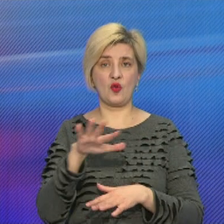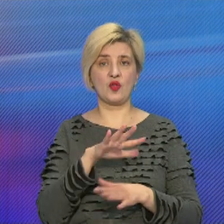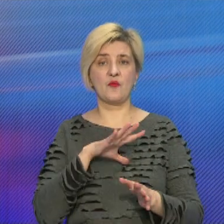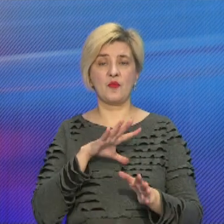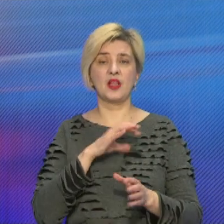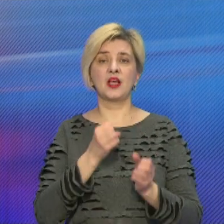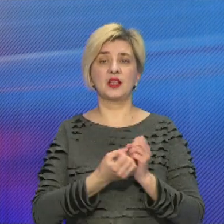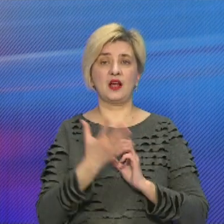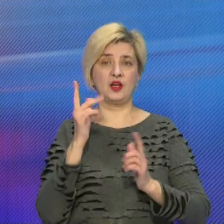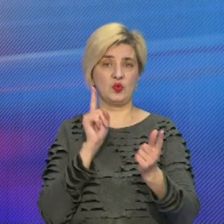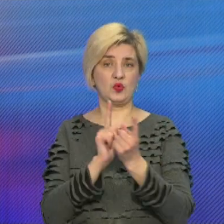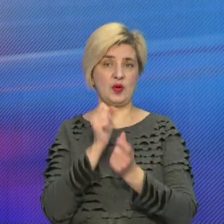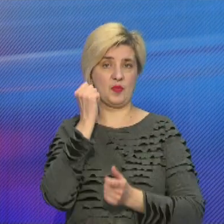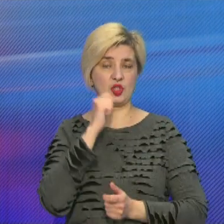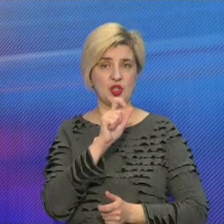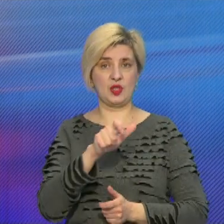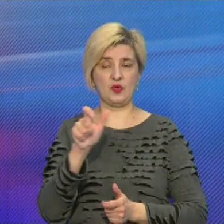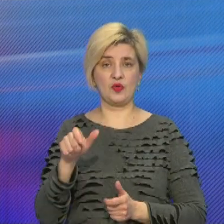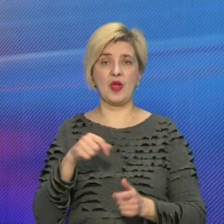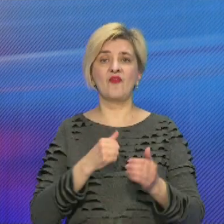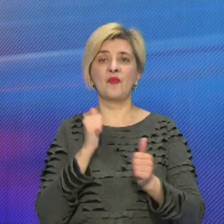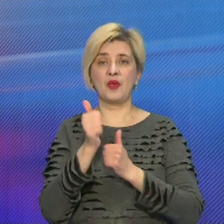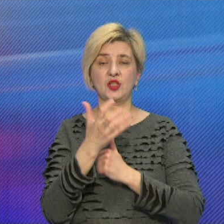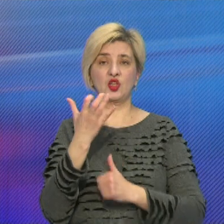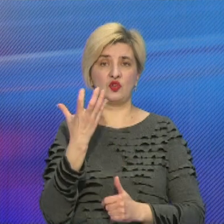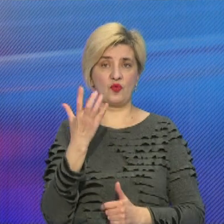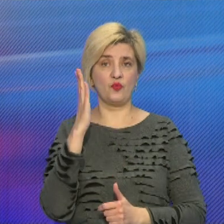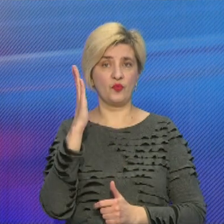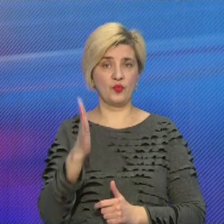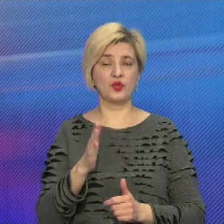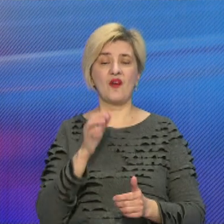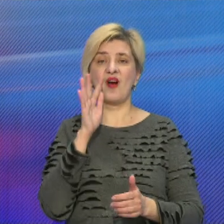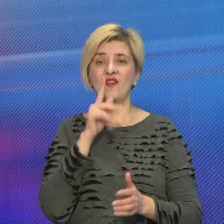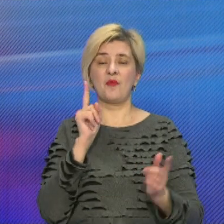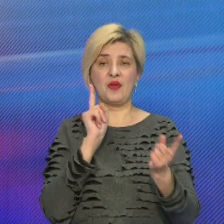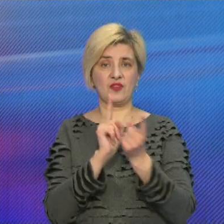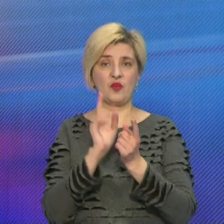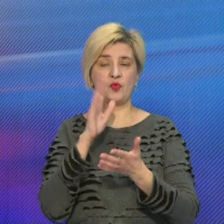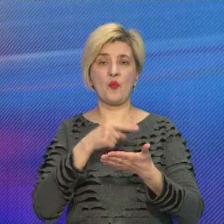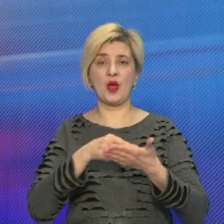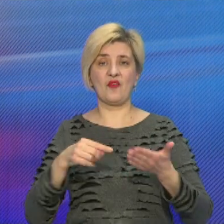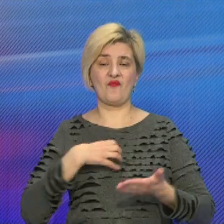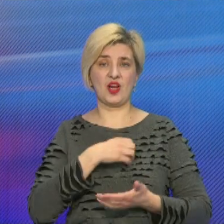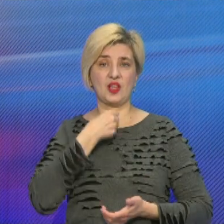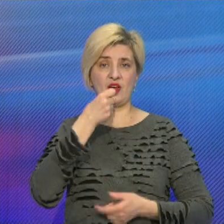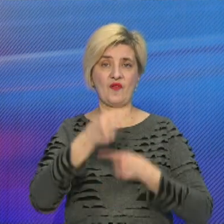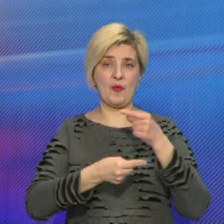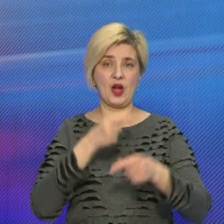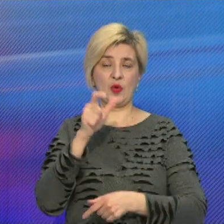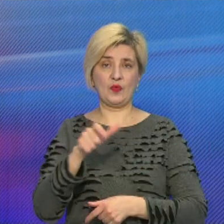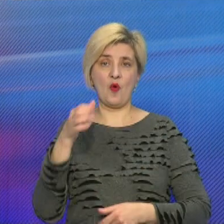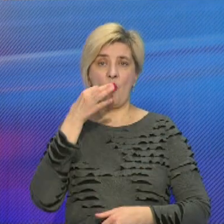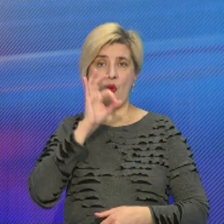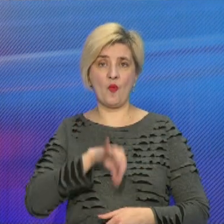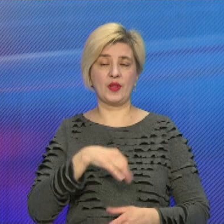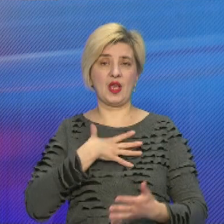встреч с пожилыми людьми. Напереди еще не одна такая. Подчас кожной будет подкреслена важность старейшего поколения для громадства, его опыту и активной